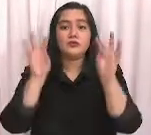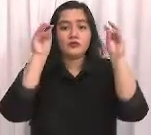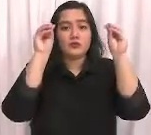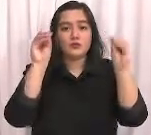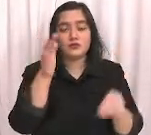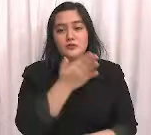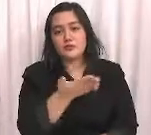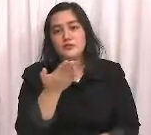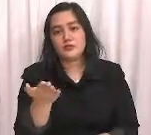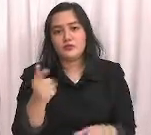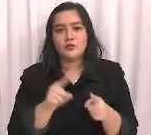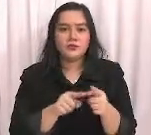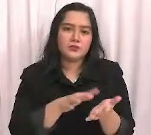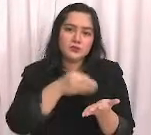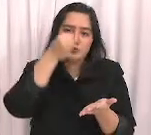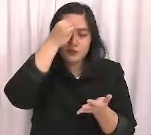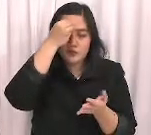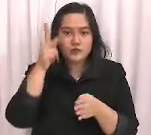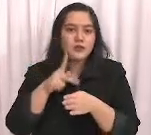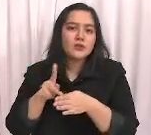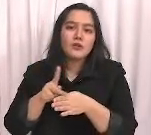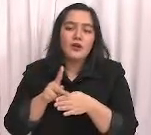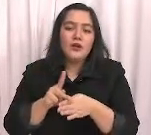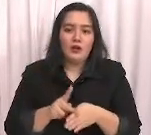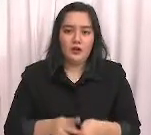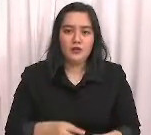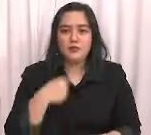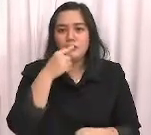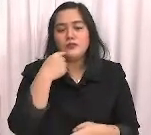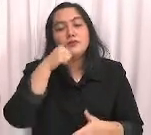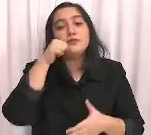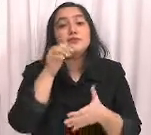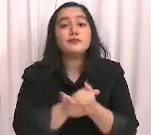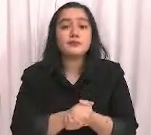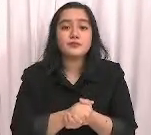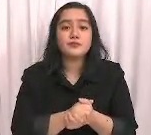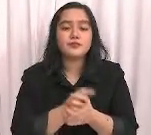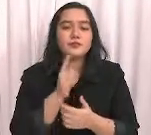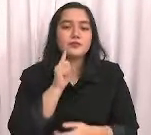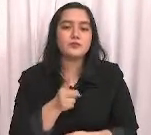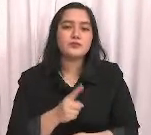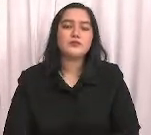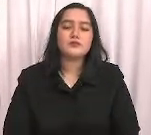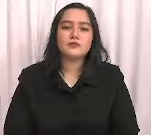prinsipyo. Amen. Mm-hmm. Sino kaya ang mga asawang babae ngayon na magsasabi,